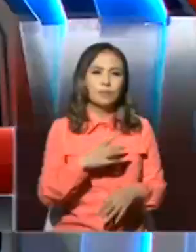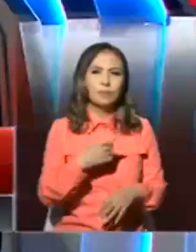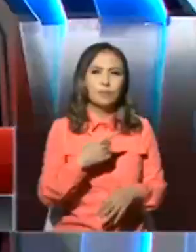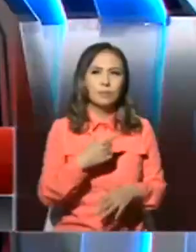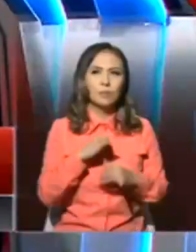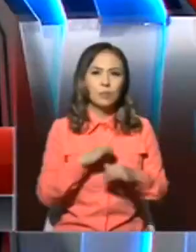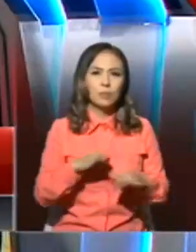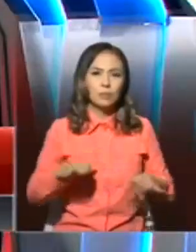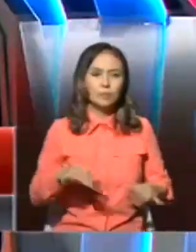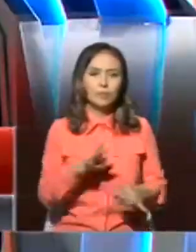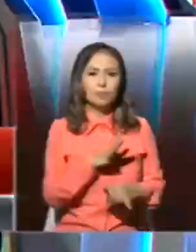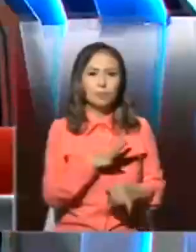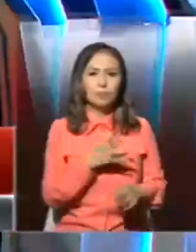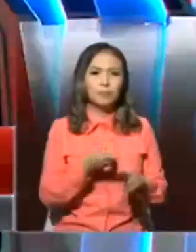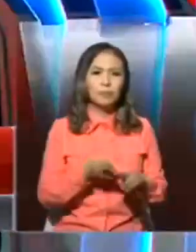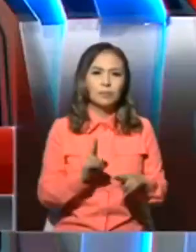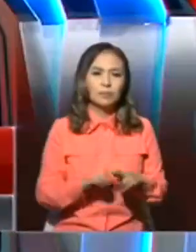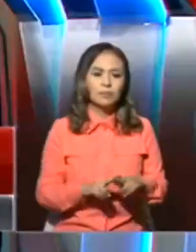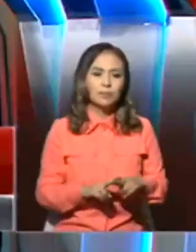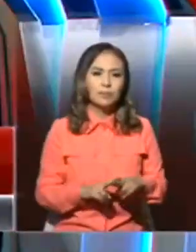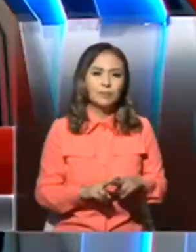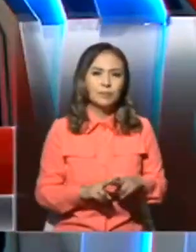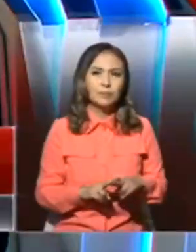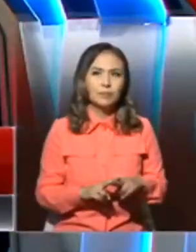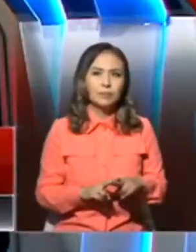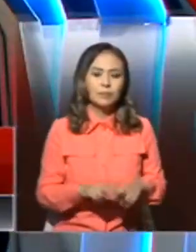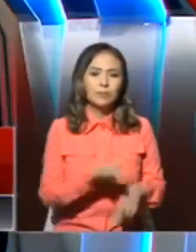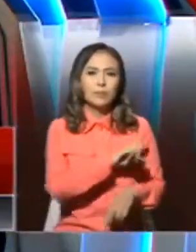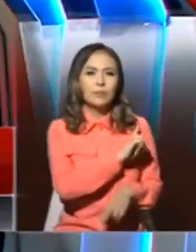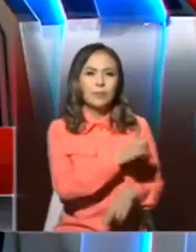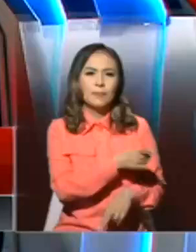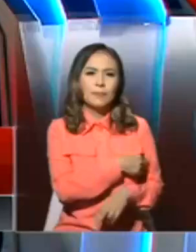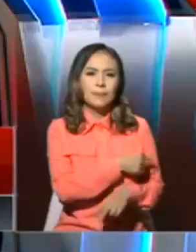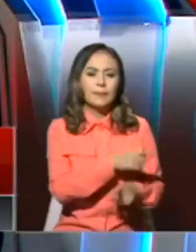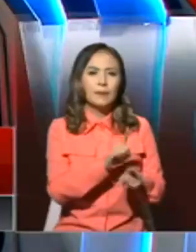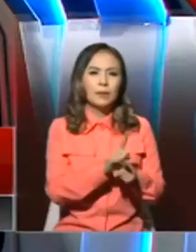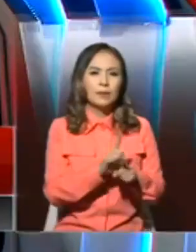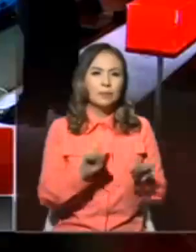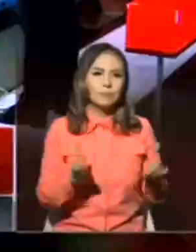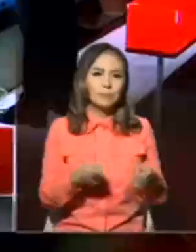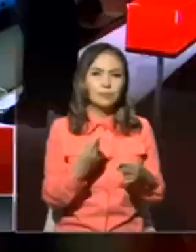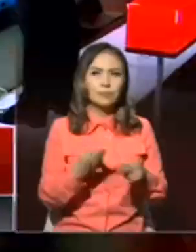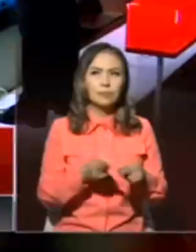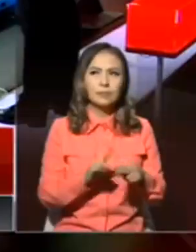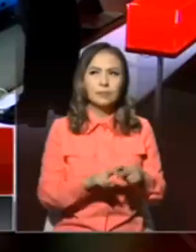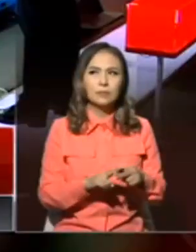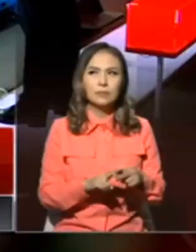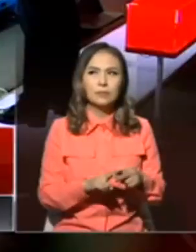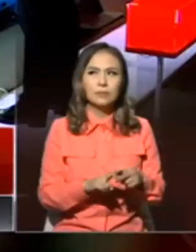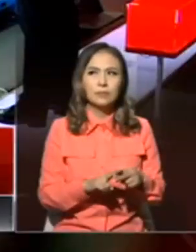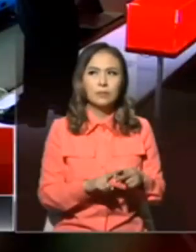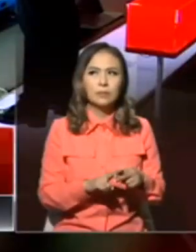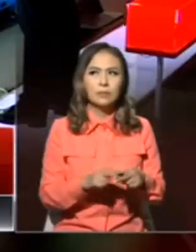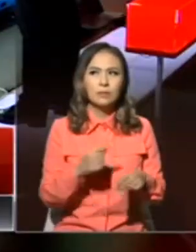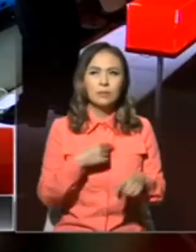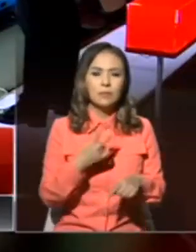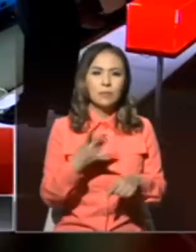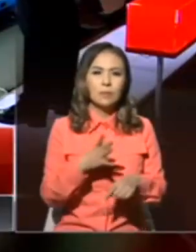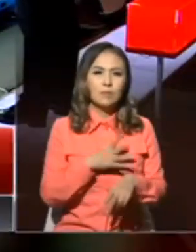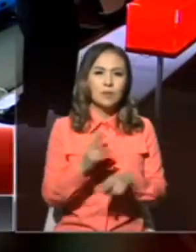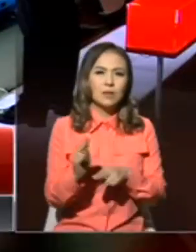менде. Сосын қатты дамып бара жатқан себебі сот маған ем алу керек болды. Осы